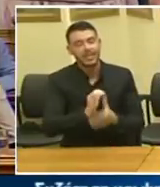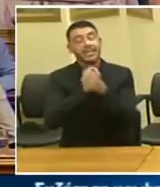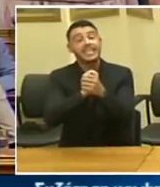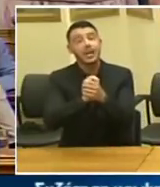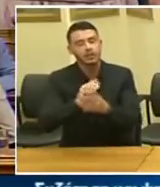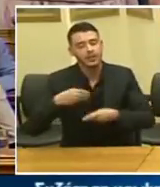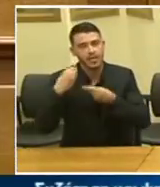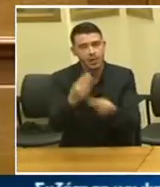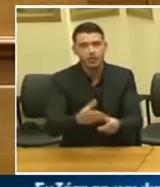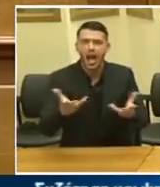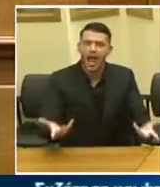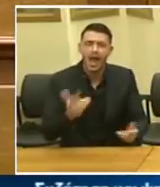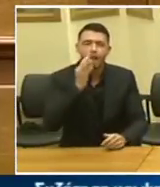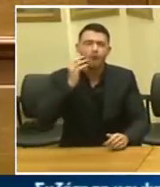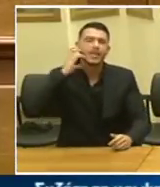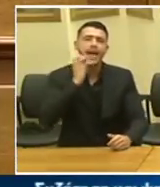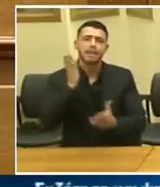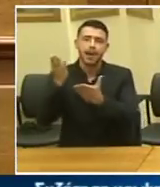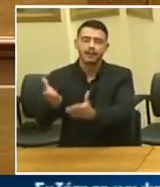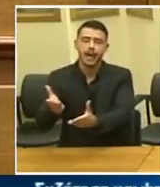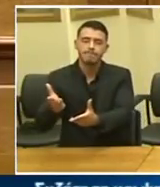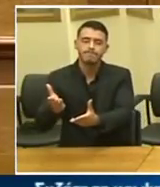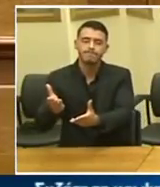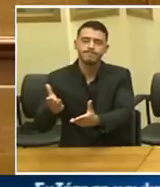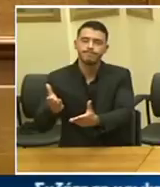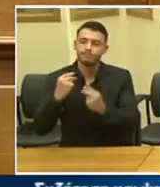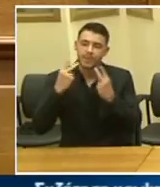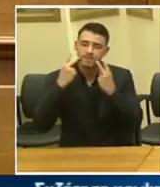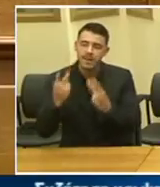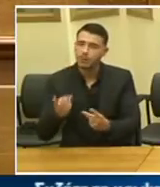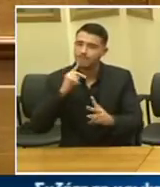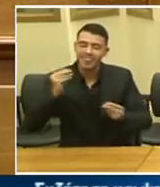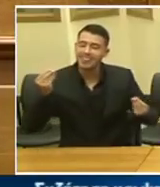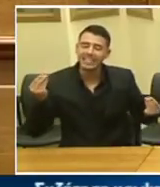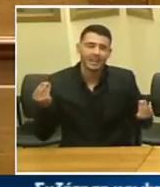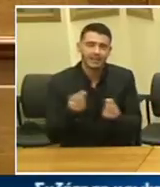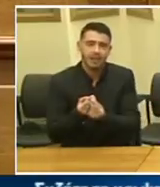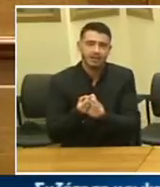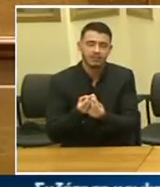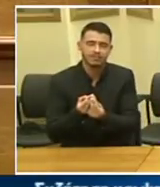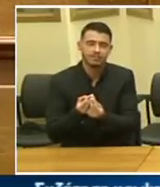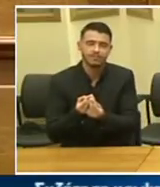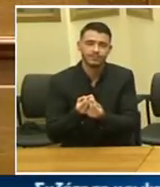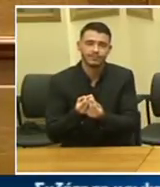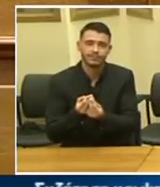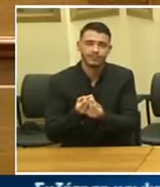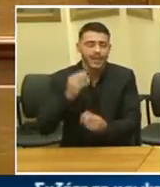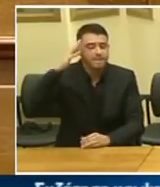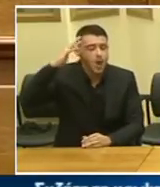Γεννηματά επιλέγει μια στάση η οποία είναι αναντίστοιχη με αυτά τα πράγματα, το οποίο